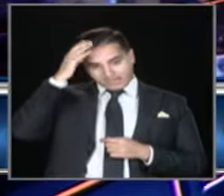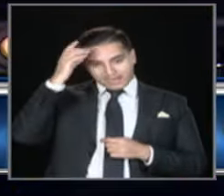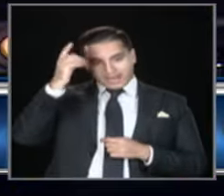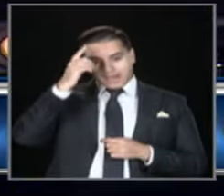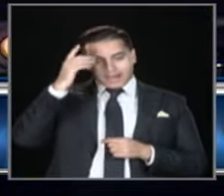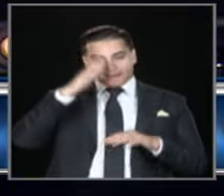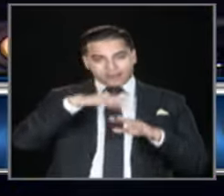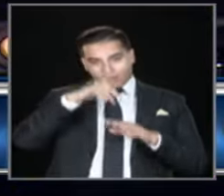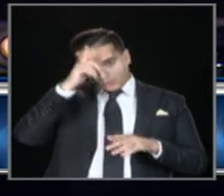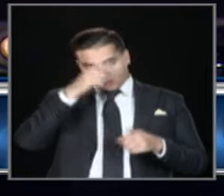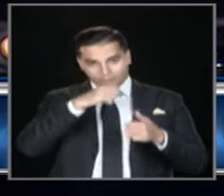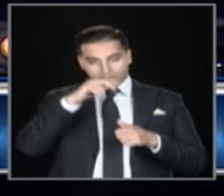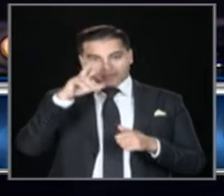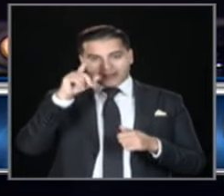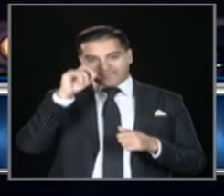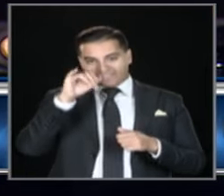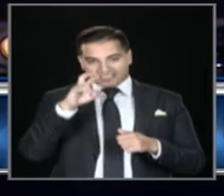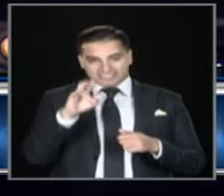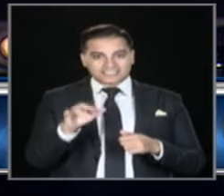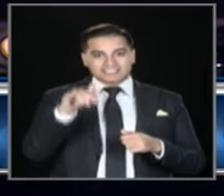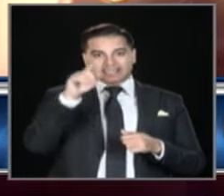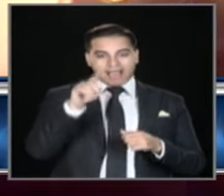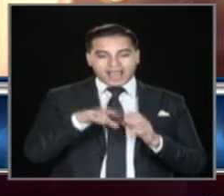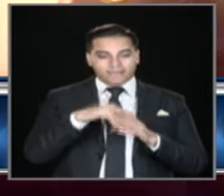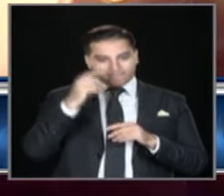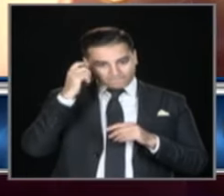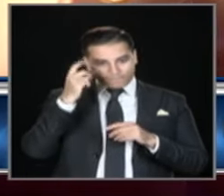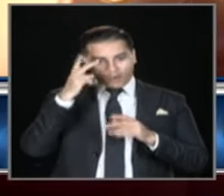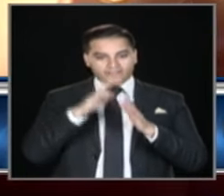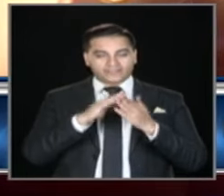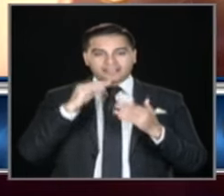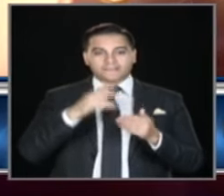علوم من هو عالم الفيزياء مؤلف كتاب